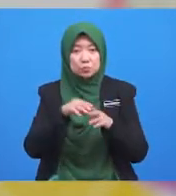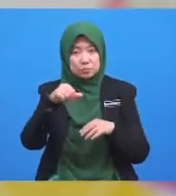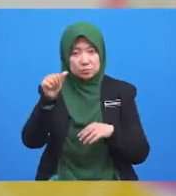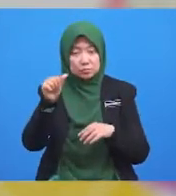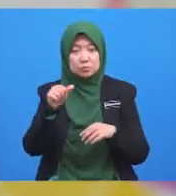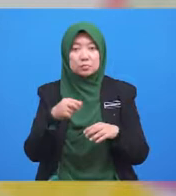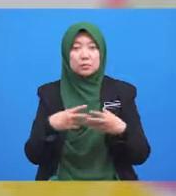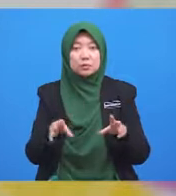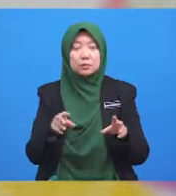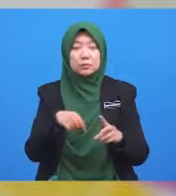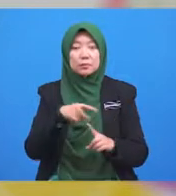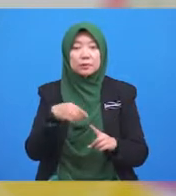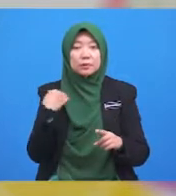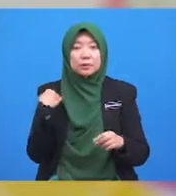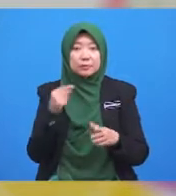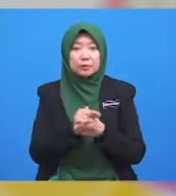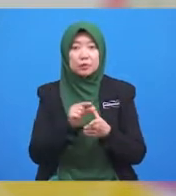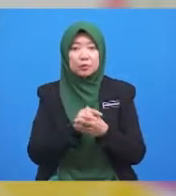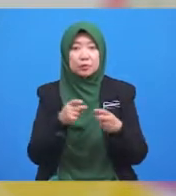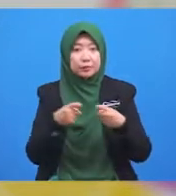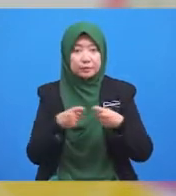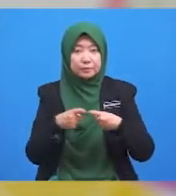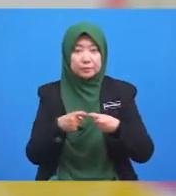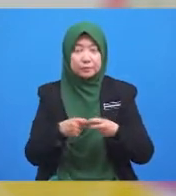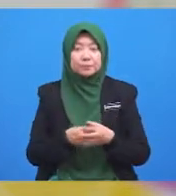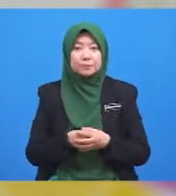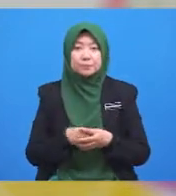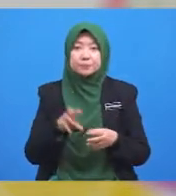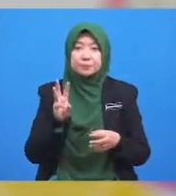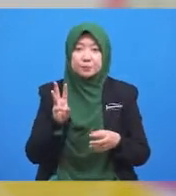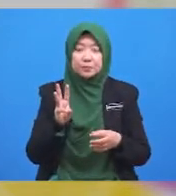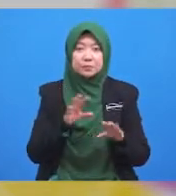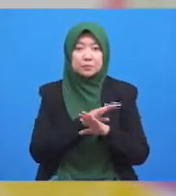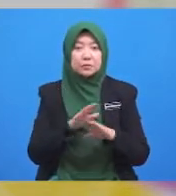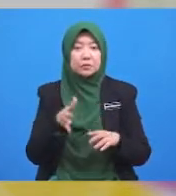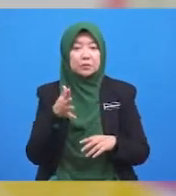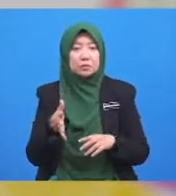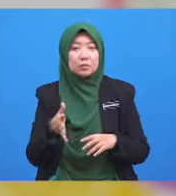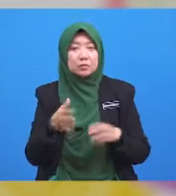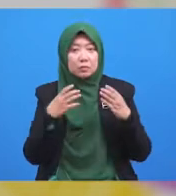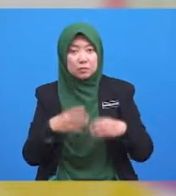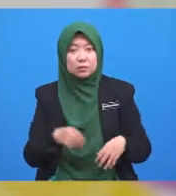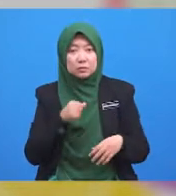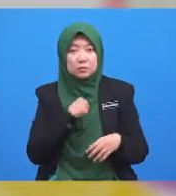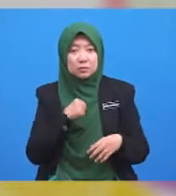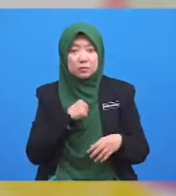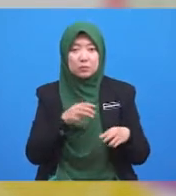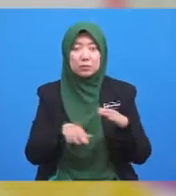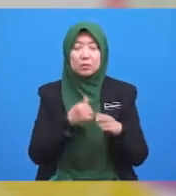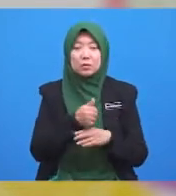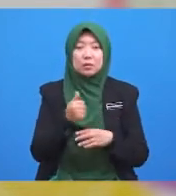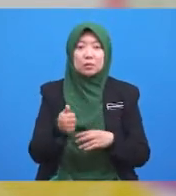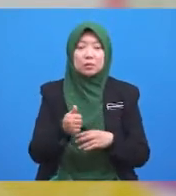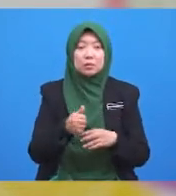segera apabila berlaku gangguan elektrik. 6. Jangan biarkan pelanggan bersendirian di bawah